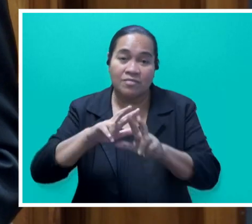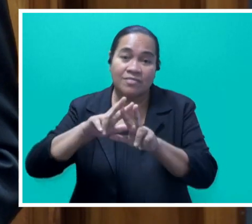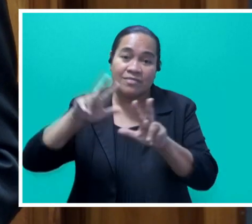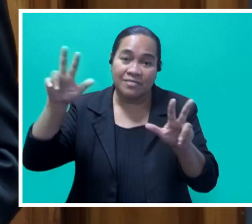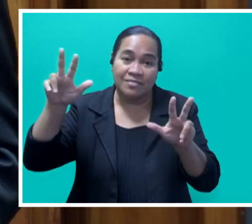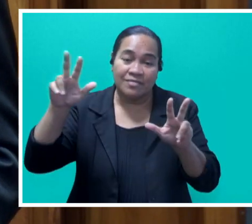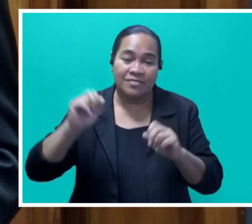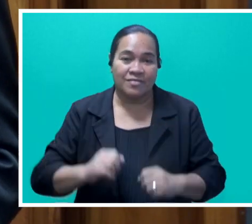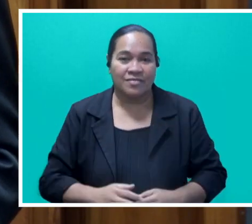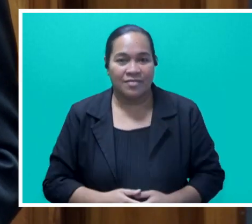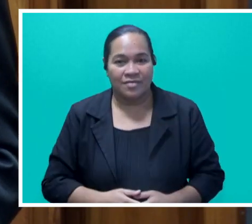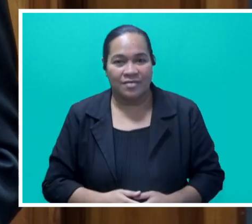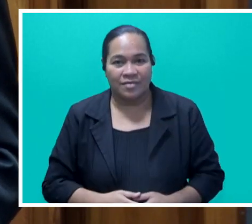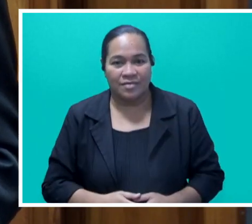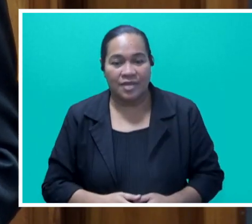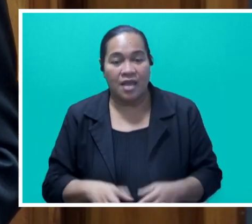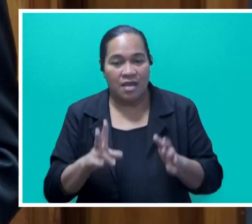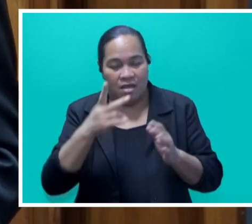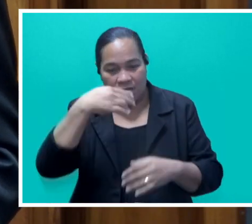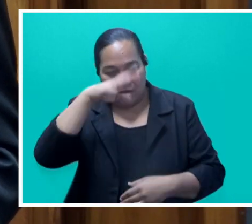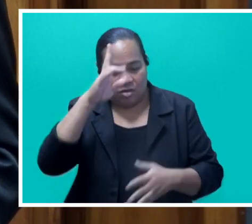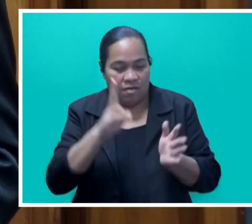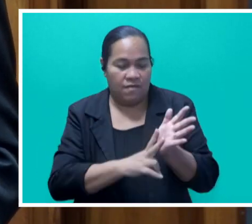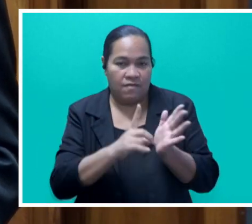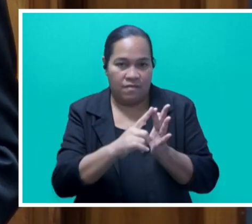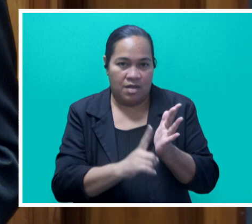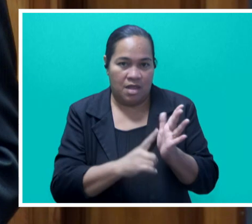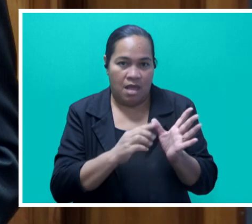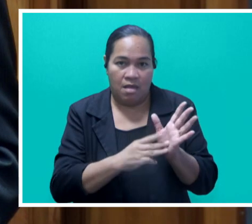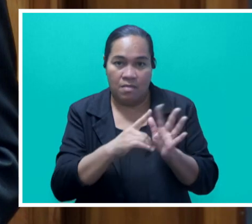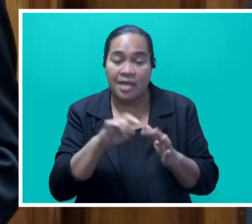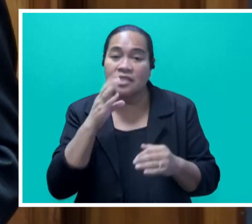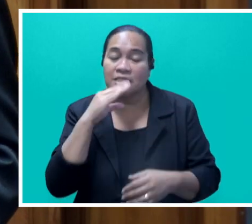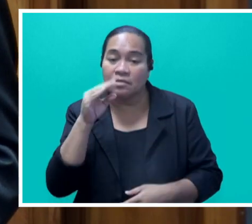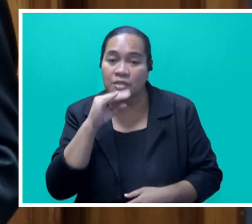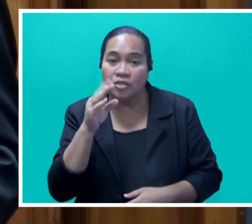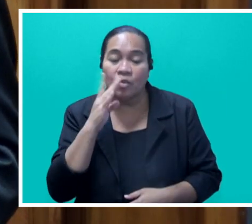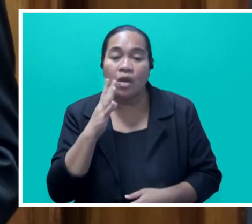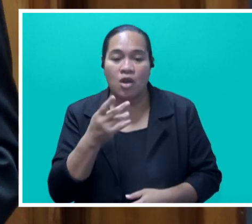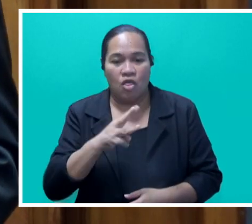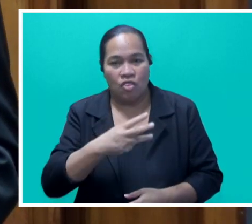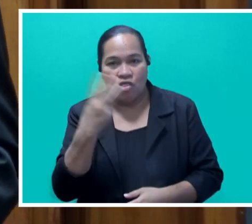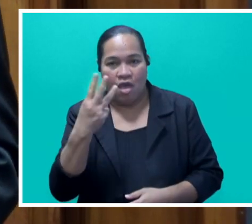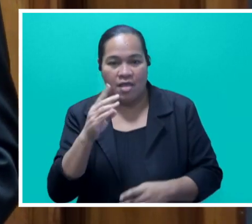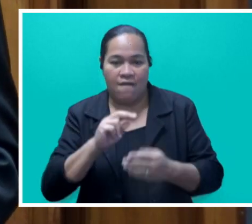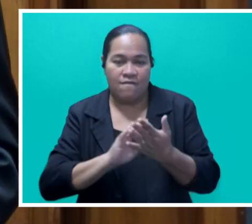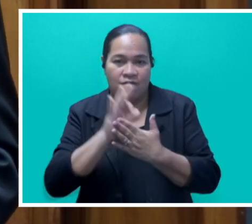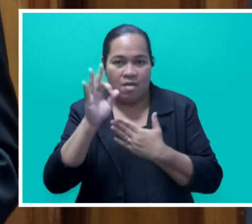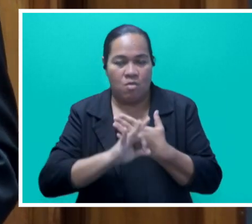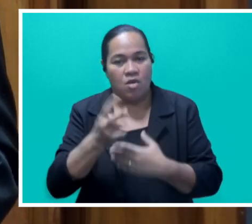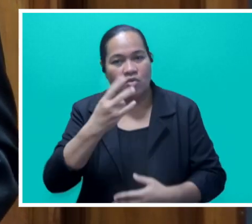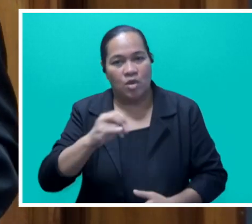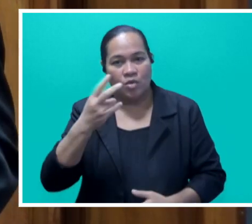tui maduata Ratu William Emevali Katonivere's speech delivered on the 3rd of February